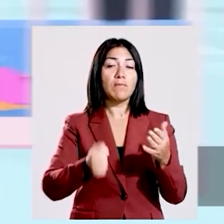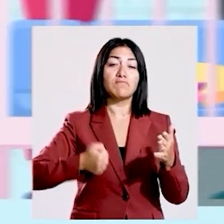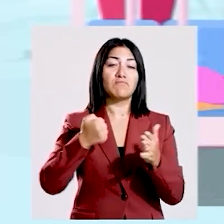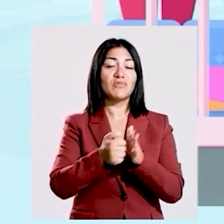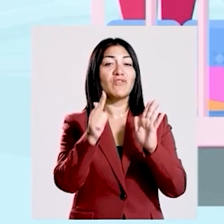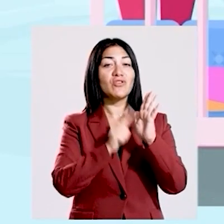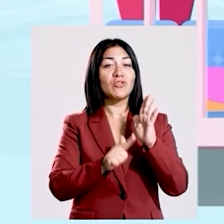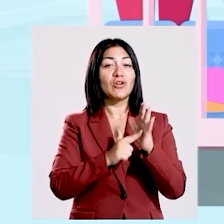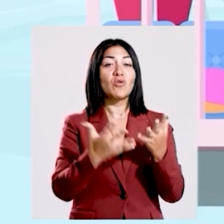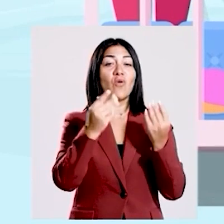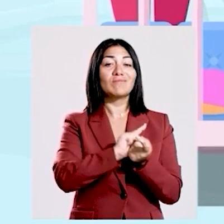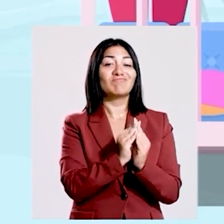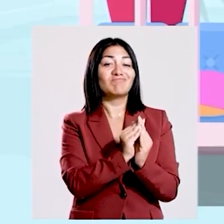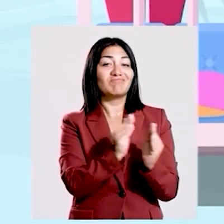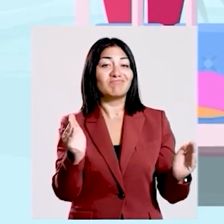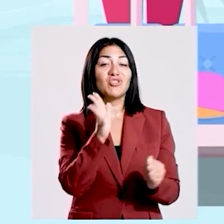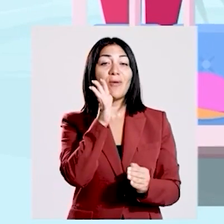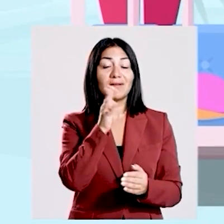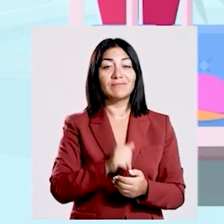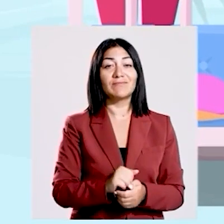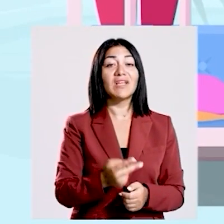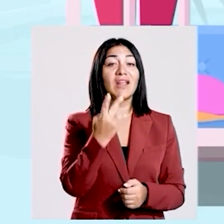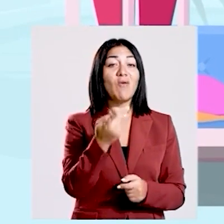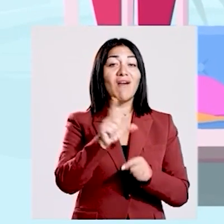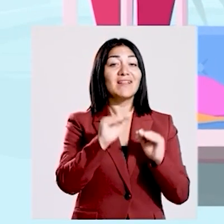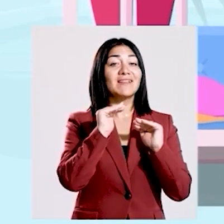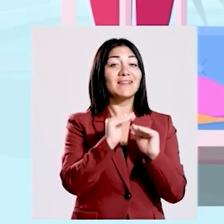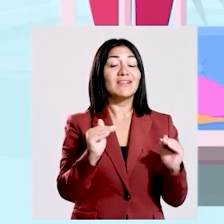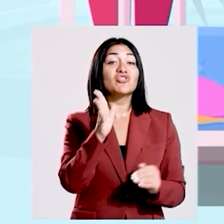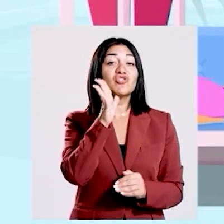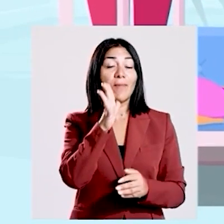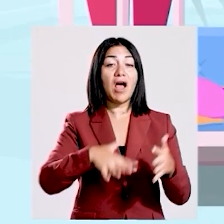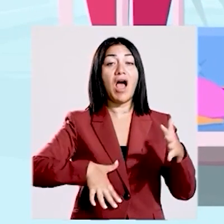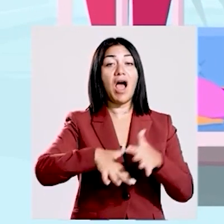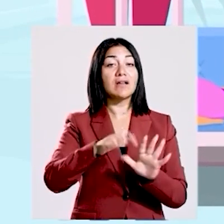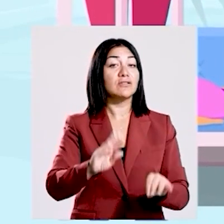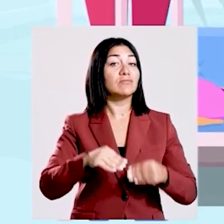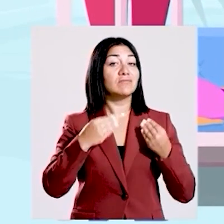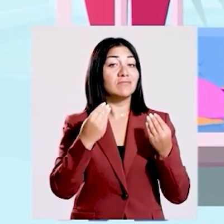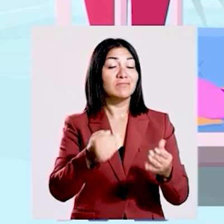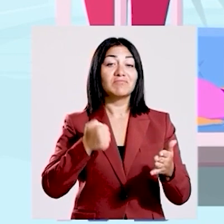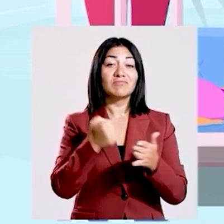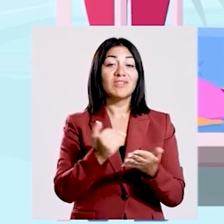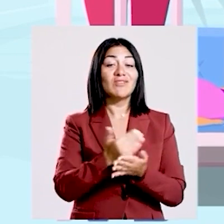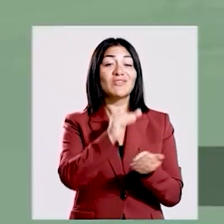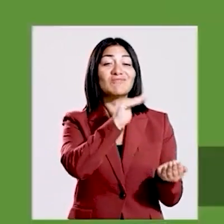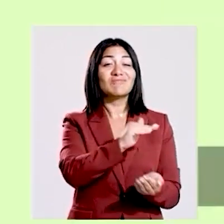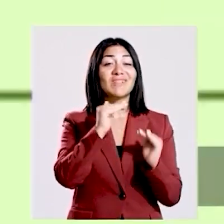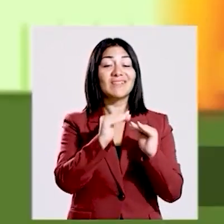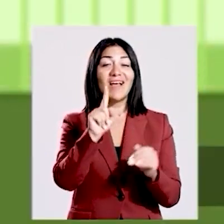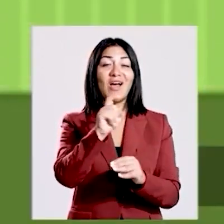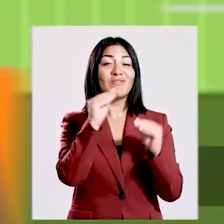դառնալը։ Երկու եւ ավելի երեխայի դեպքում արձակուրդը տրամադրվում է մինչև նորածինների 110 օրական